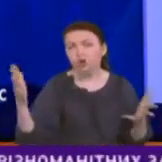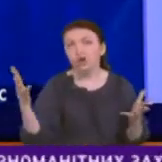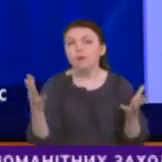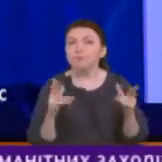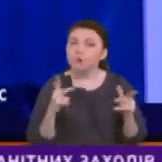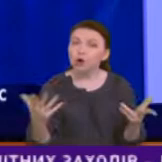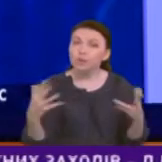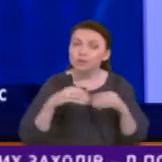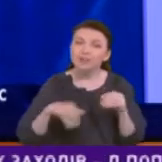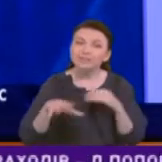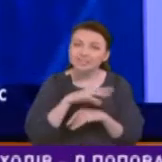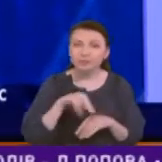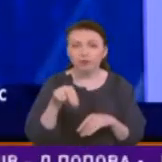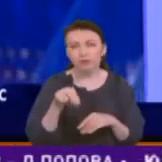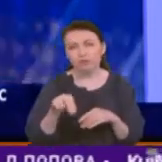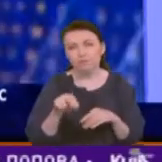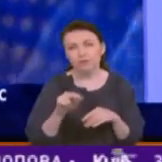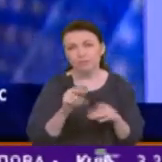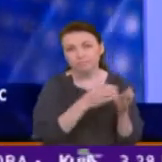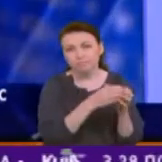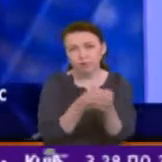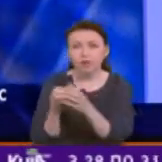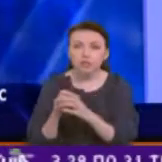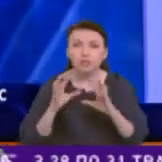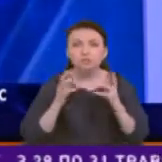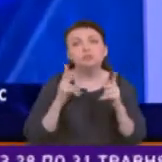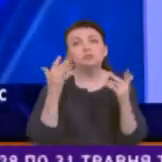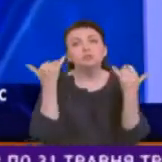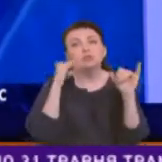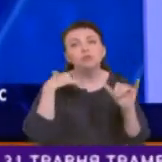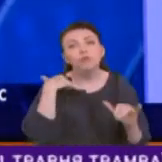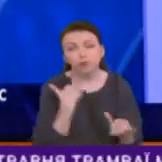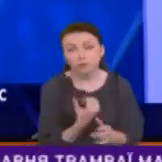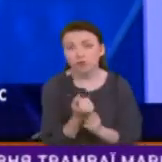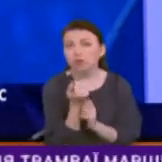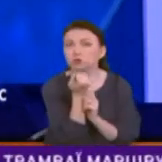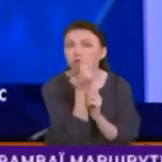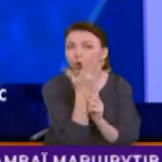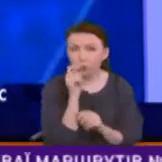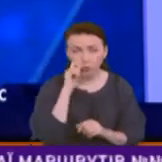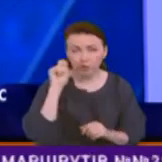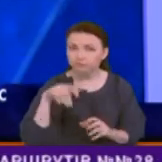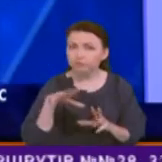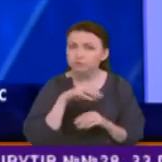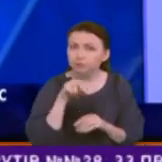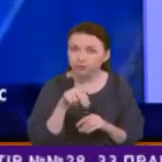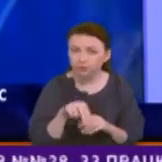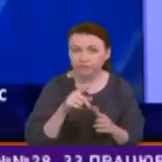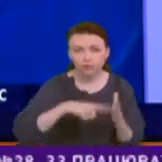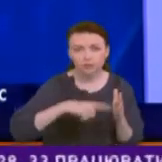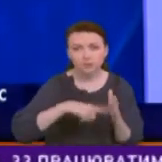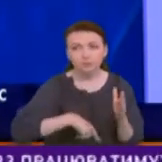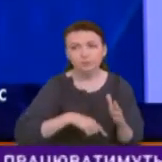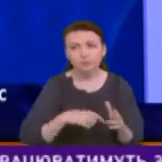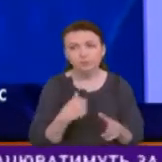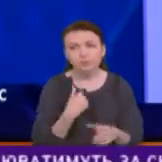об'єднали всі православні парафії, то світ би здивувався. Ого, скільки українців, всі вони православні християни. Тому,